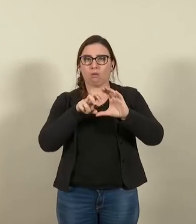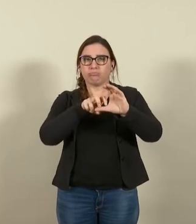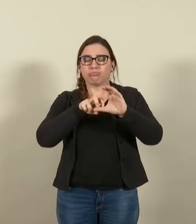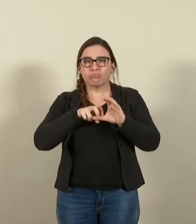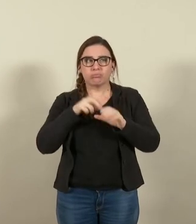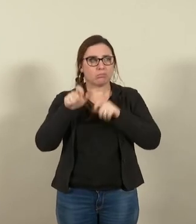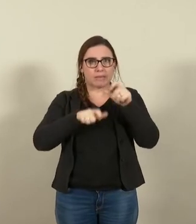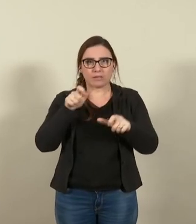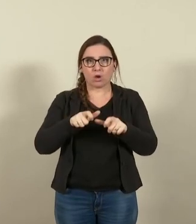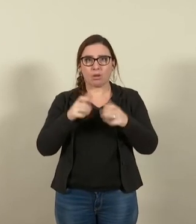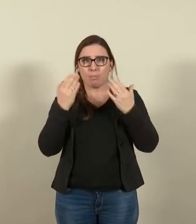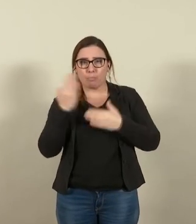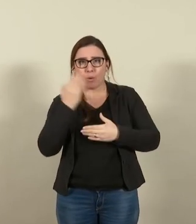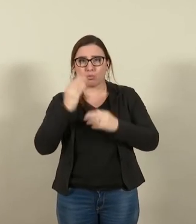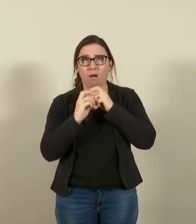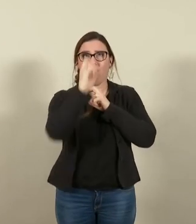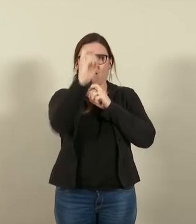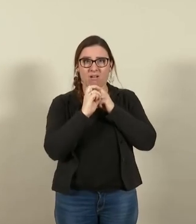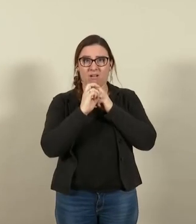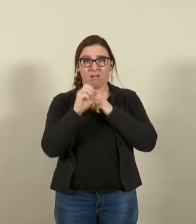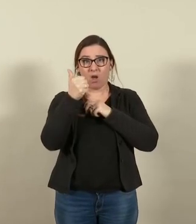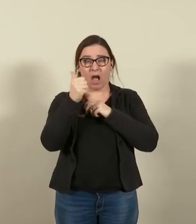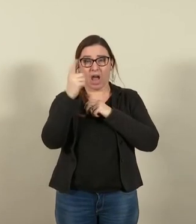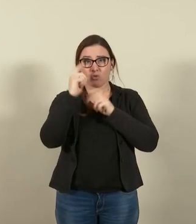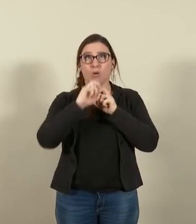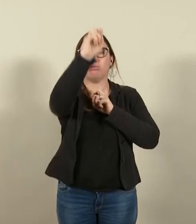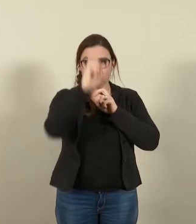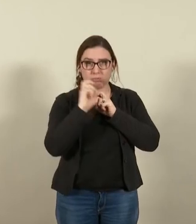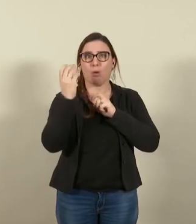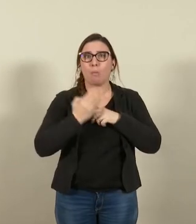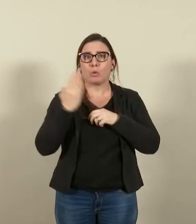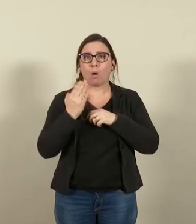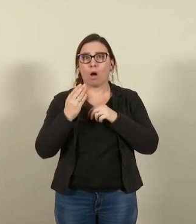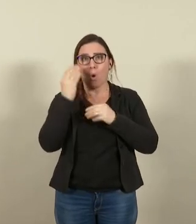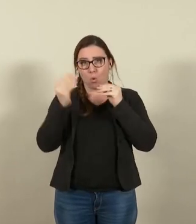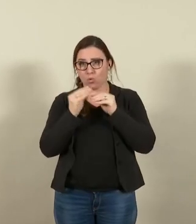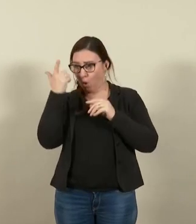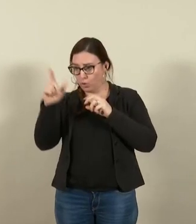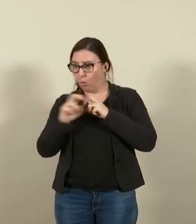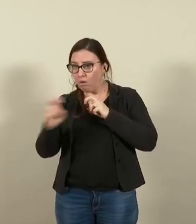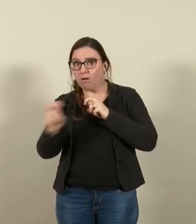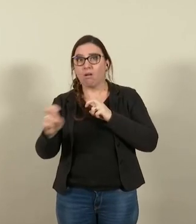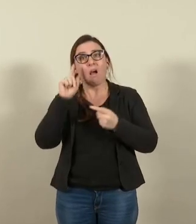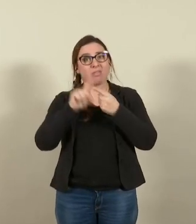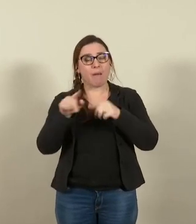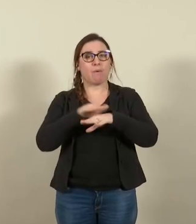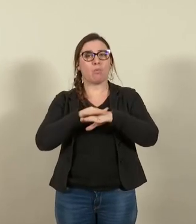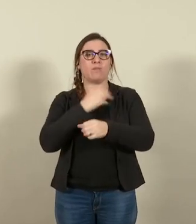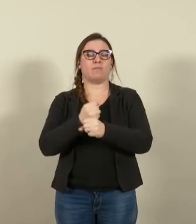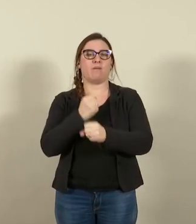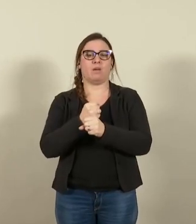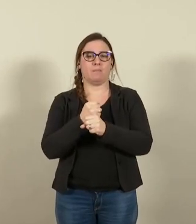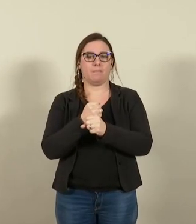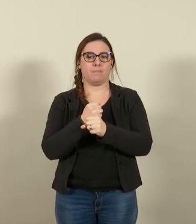toutes celles et ceux qui effectuent un aller-retour dans la journée entre Grenoble Lyon et Paris pour des raisons professionnelles et